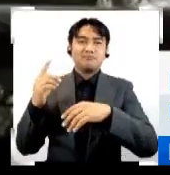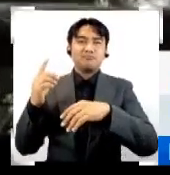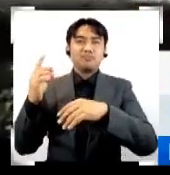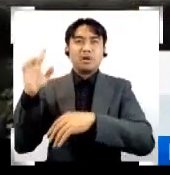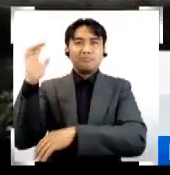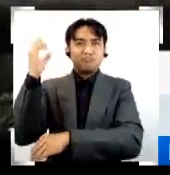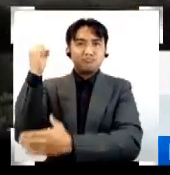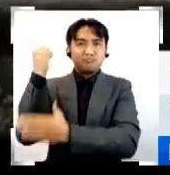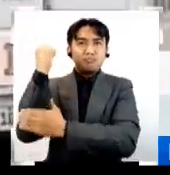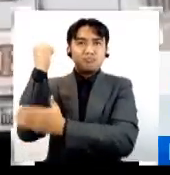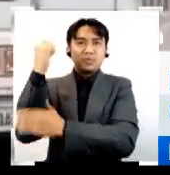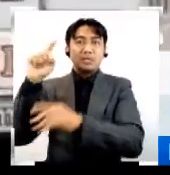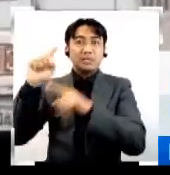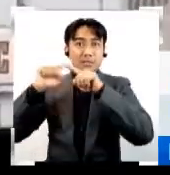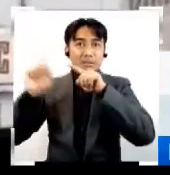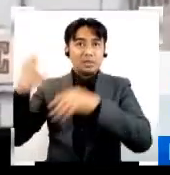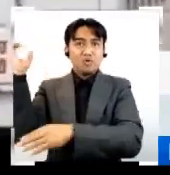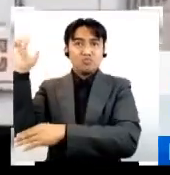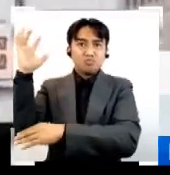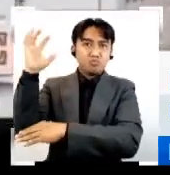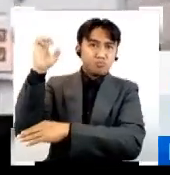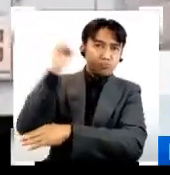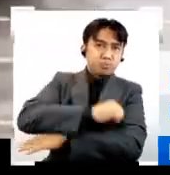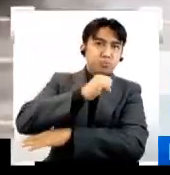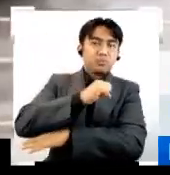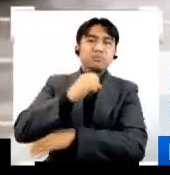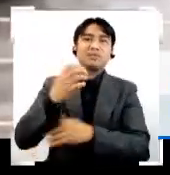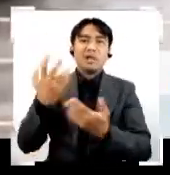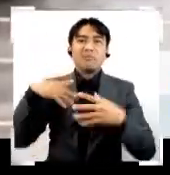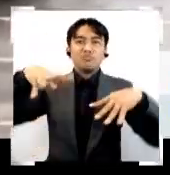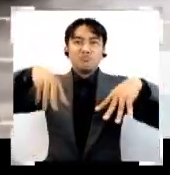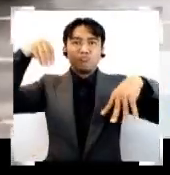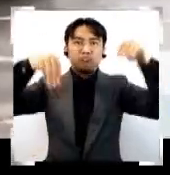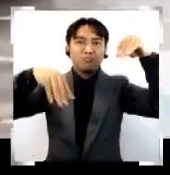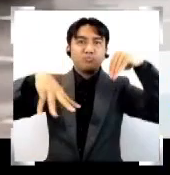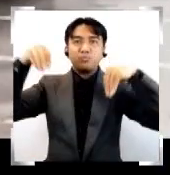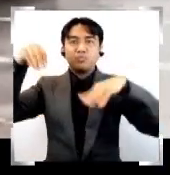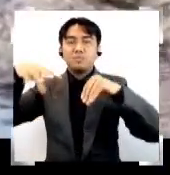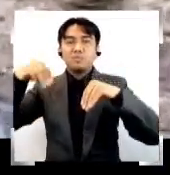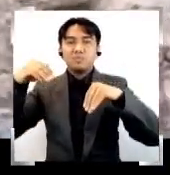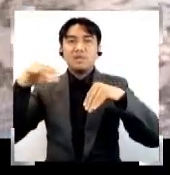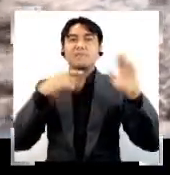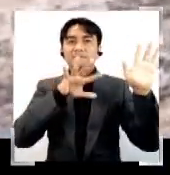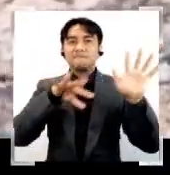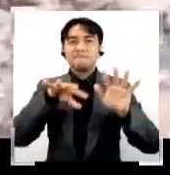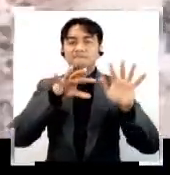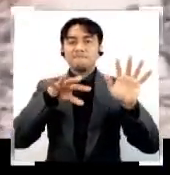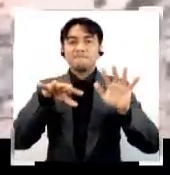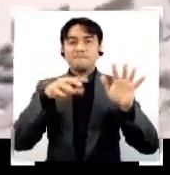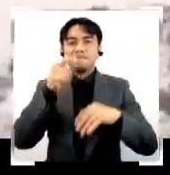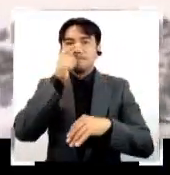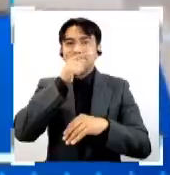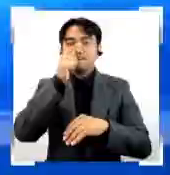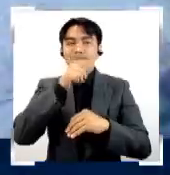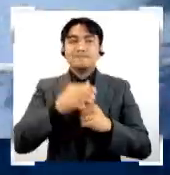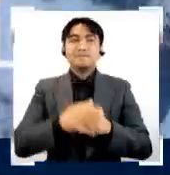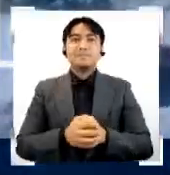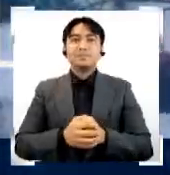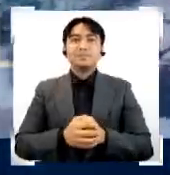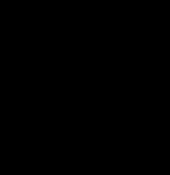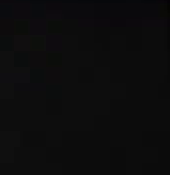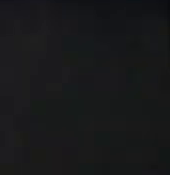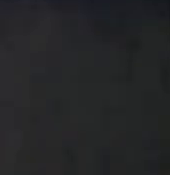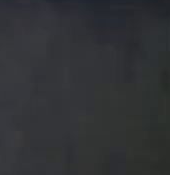nagresulta sa brownout. Dulot ng habagat ang mga pag-uulan sa malaking bahagi ng Luzon. Ako si Dano, tingkuhan ko ang inyong